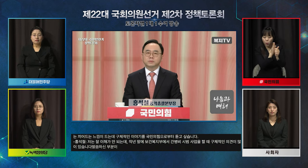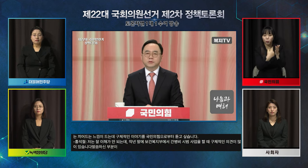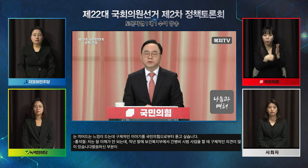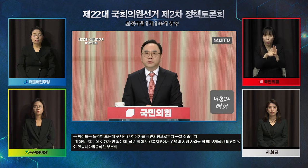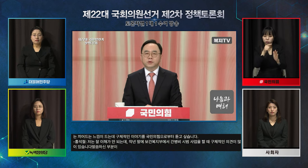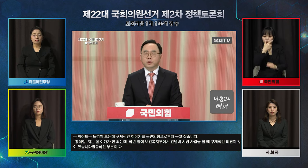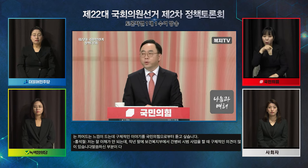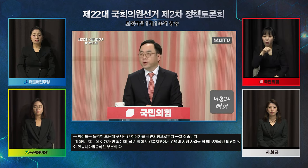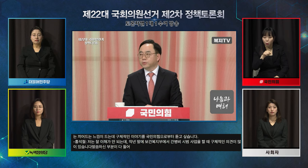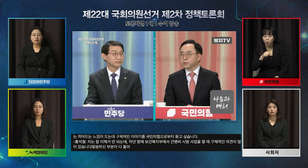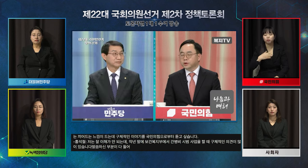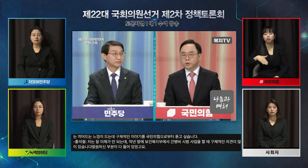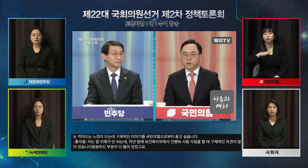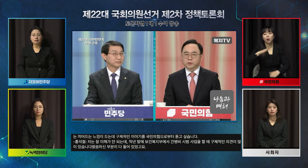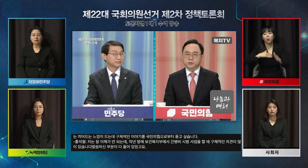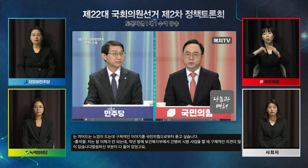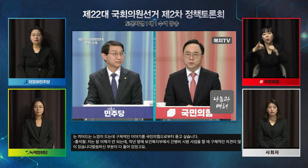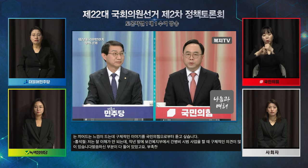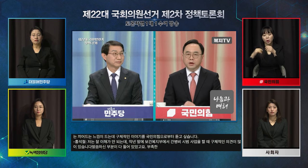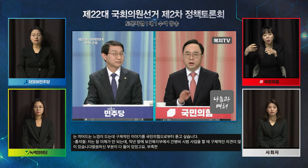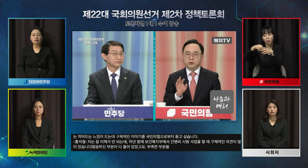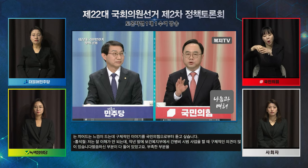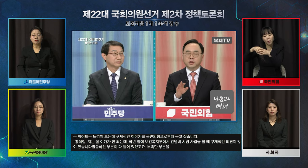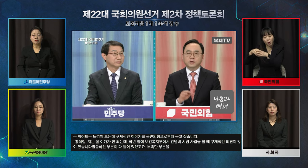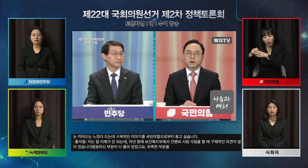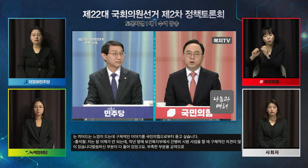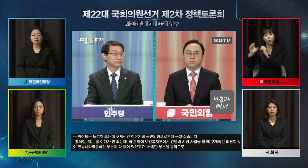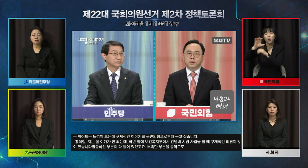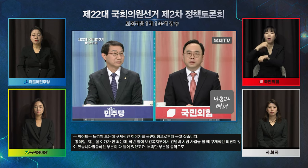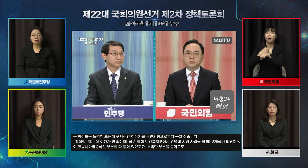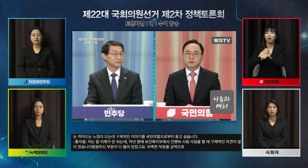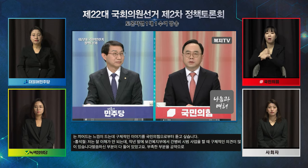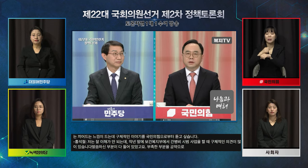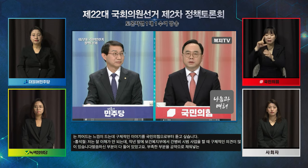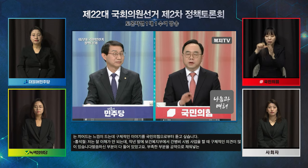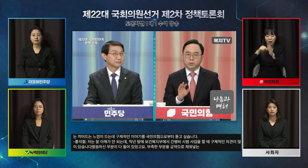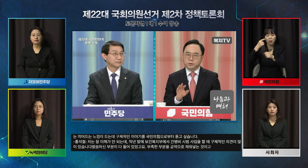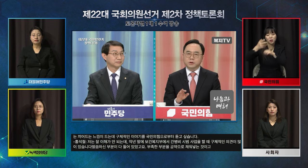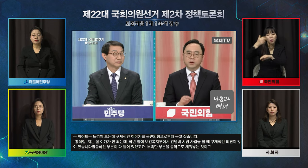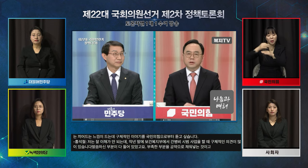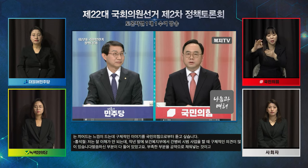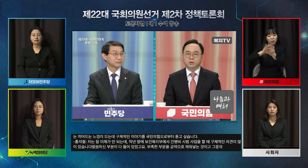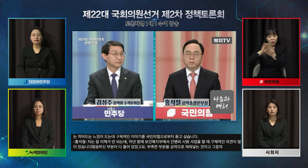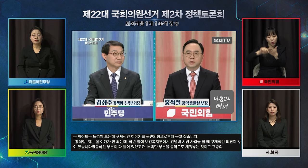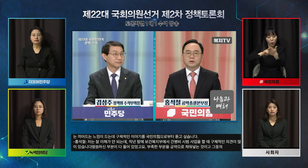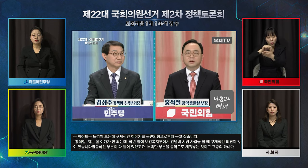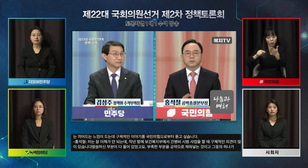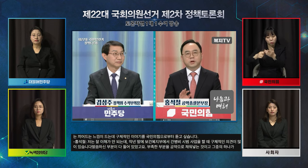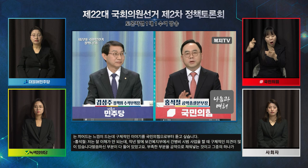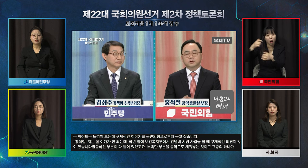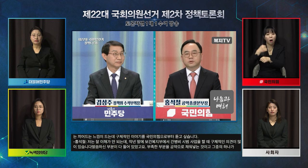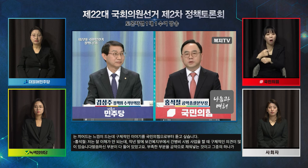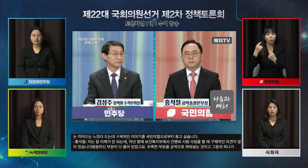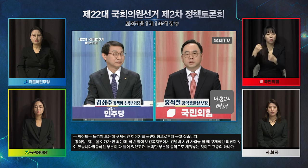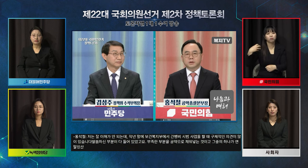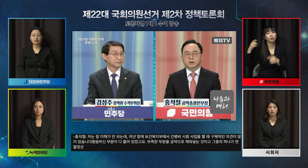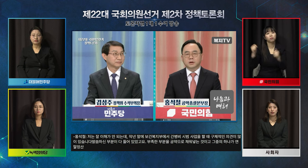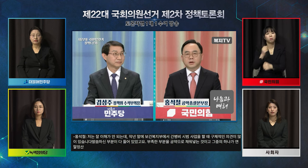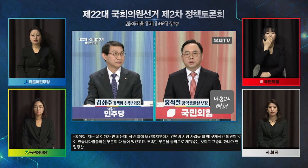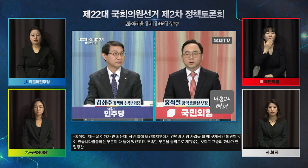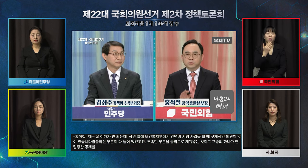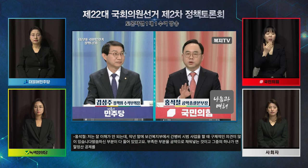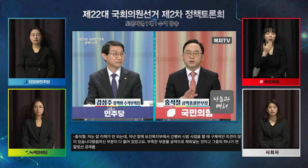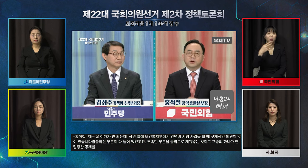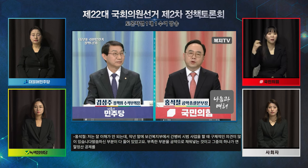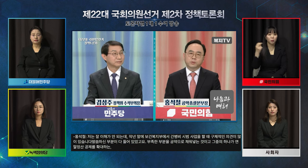부족한 부분들을 저희가 공약으로 채워 넣는 것이고 그중에 하나가 연말정산 공제를 확대하는 얼마나 부담을 낮춰주겠습니까?